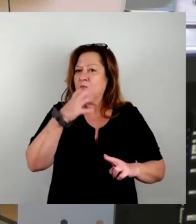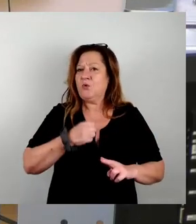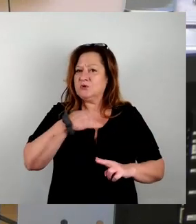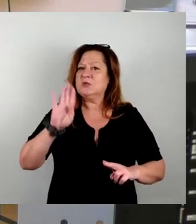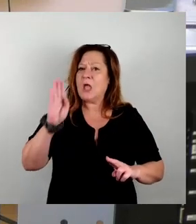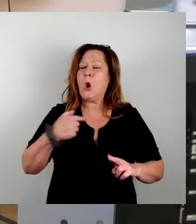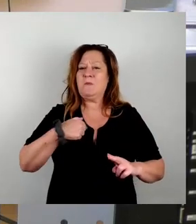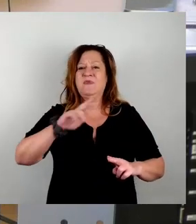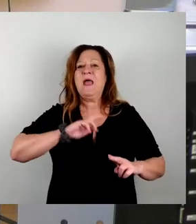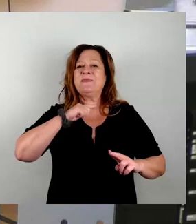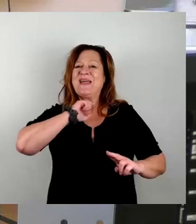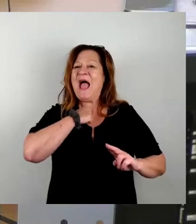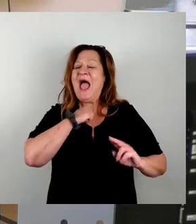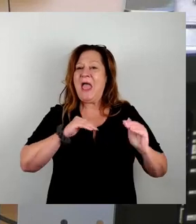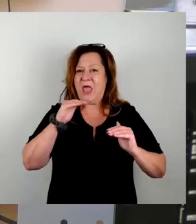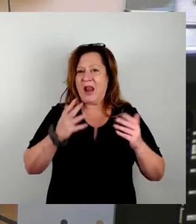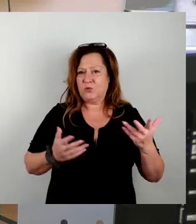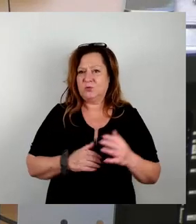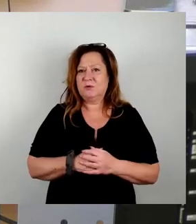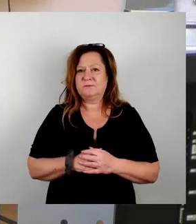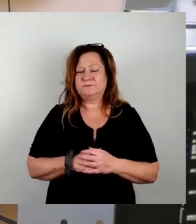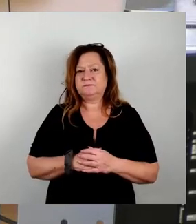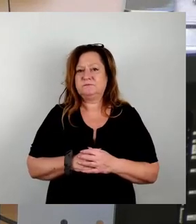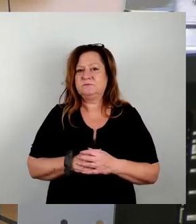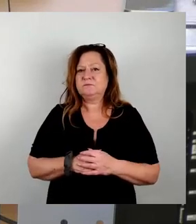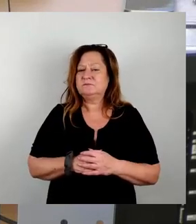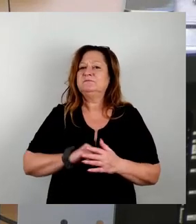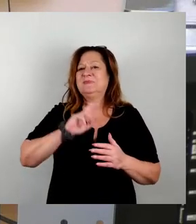Und dann zum zweiten Punkt der Linken in dem Eilantrag.